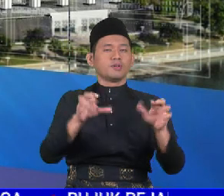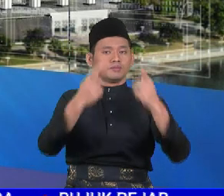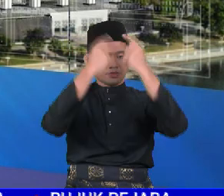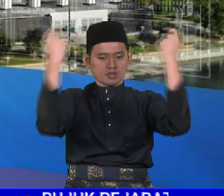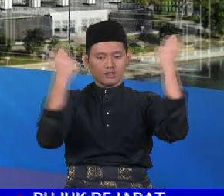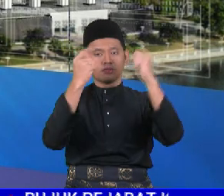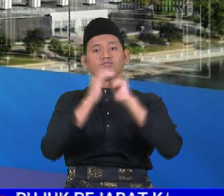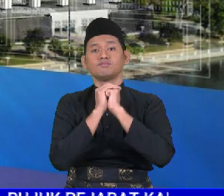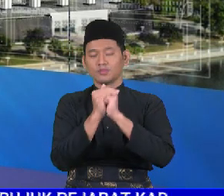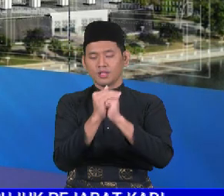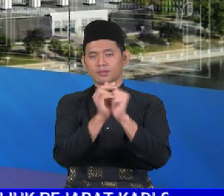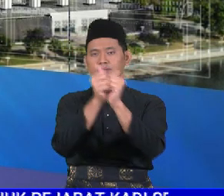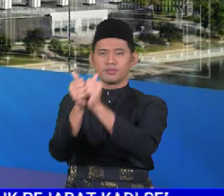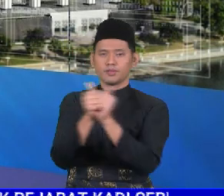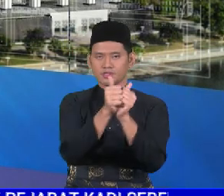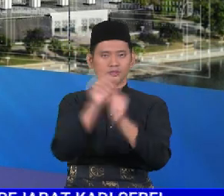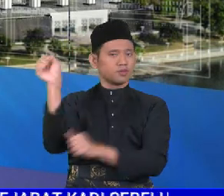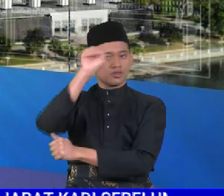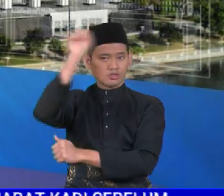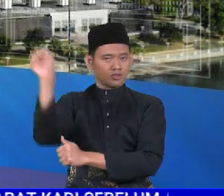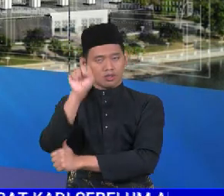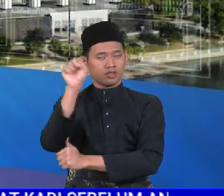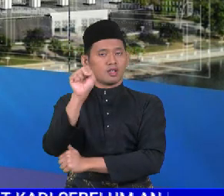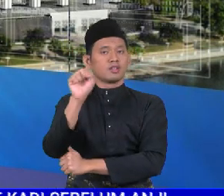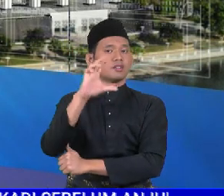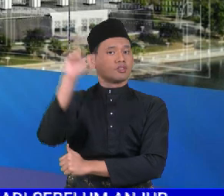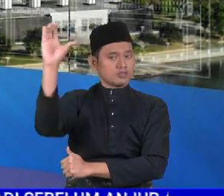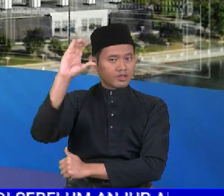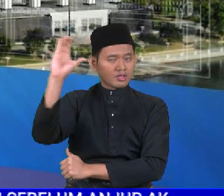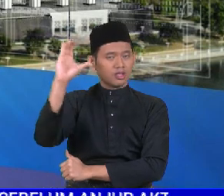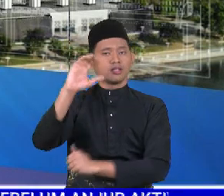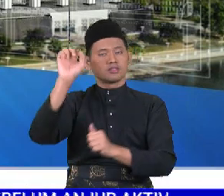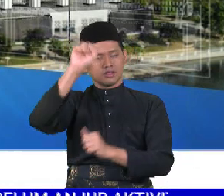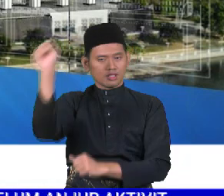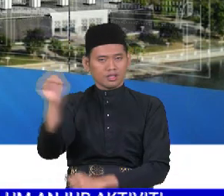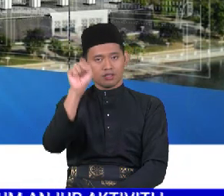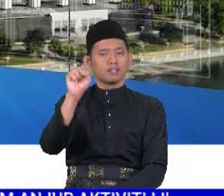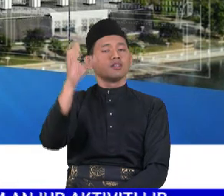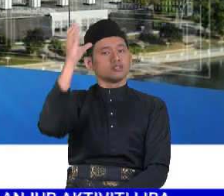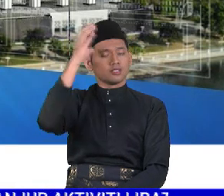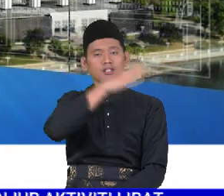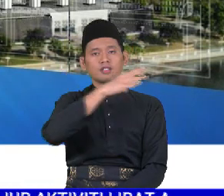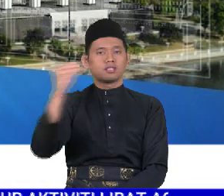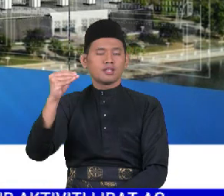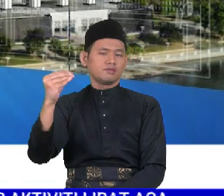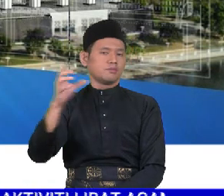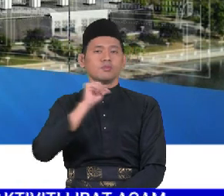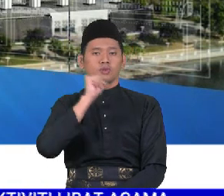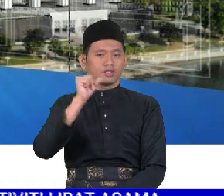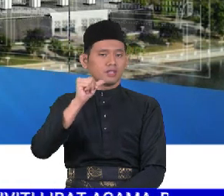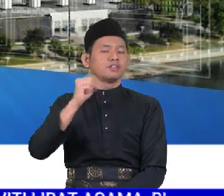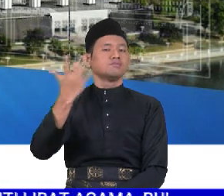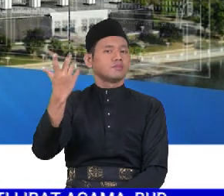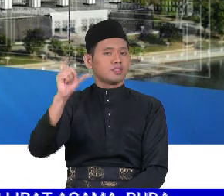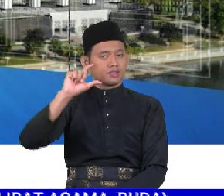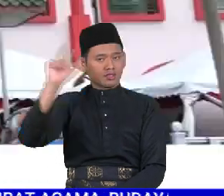sambutan Tahun Baru Cina bersama saudara Muslim dan bukan Muslim di Masjid Muhammadiyah atau Masjid Cina di Ipoh Perak baru-baru